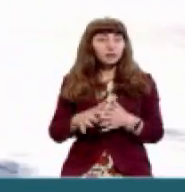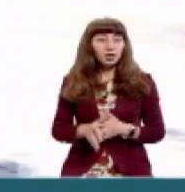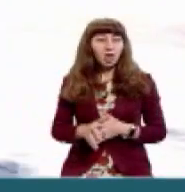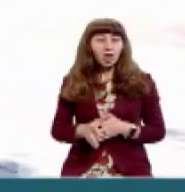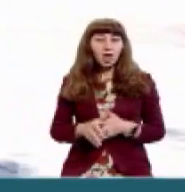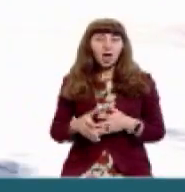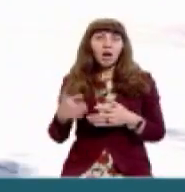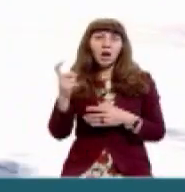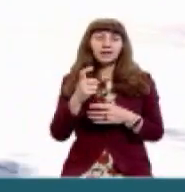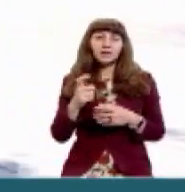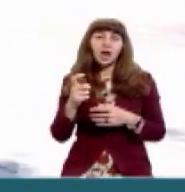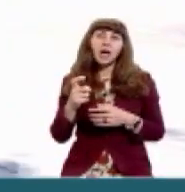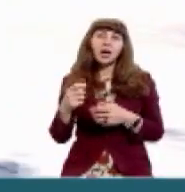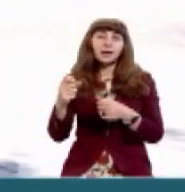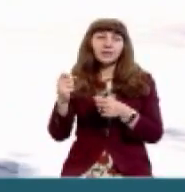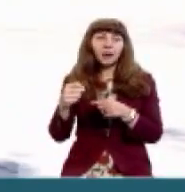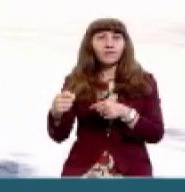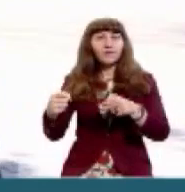Водителям электросамокатов разрешается